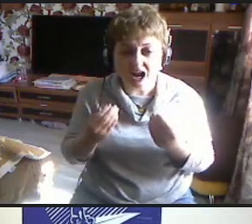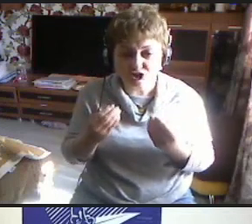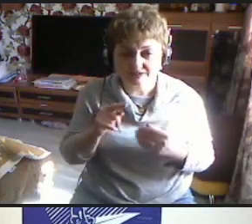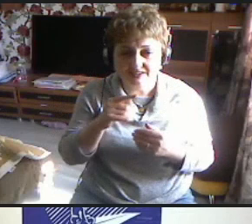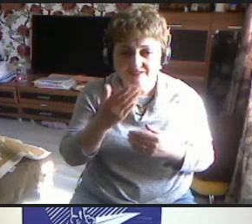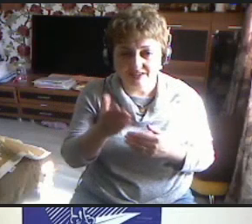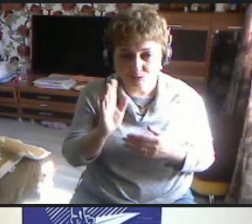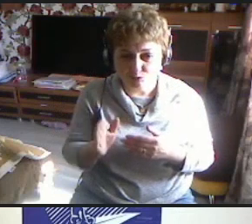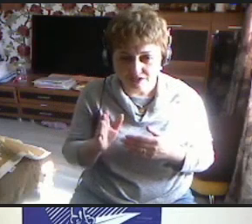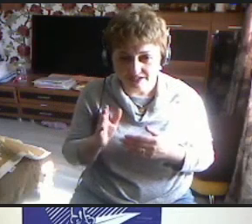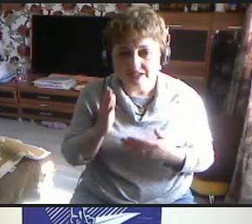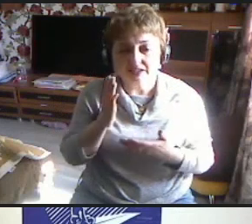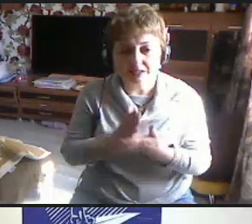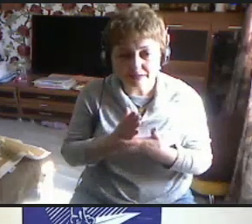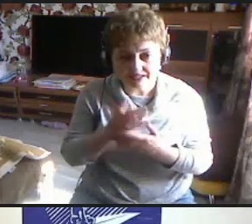иметь информацию